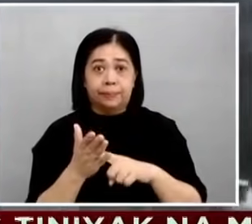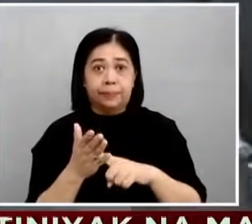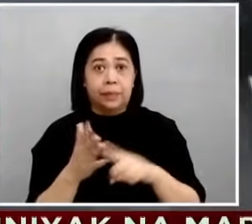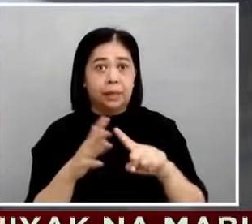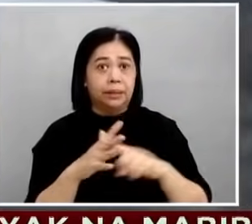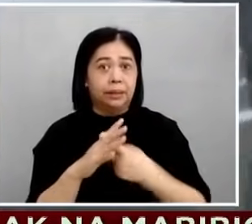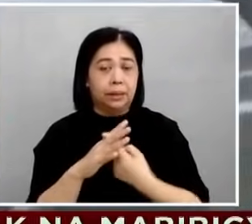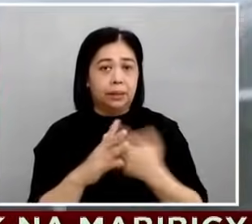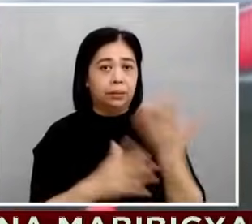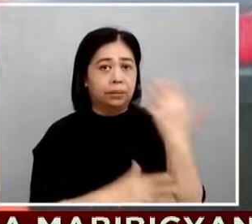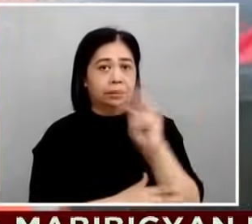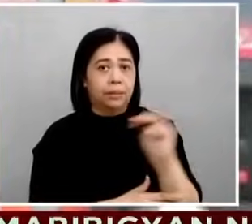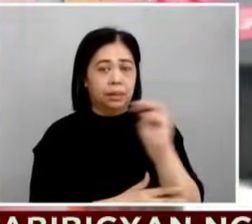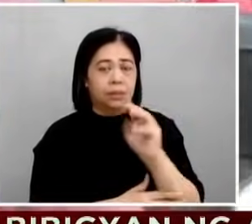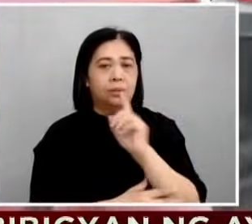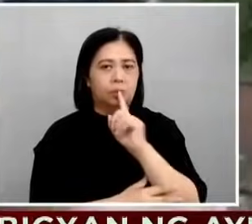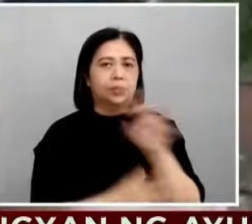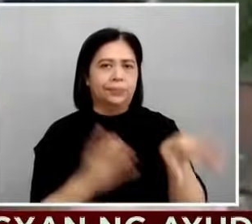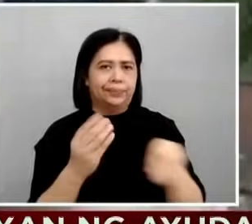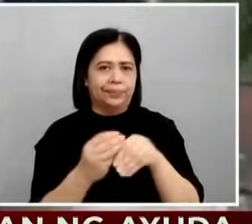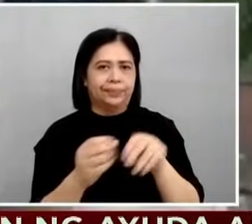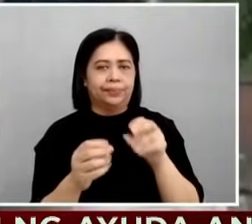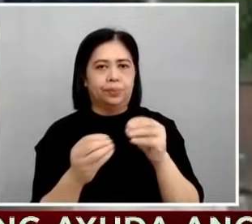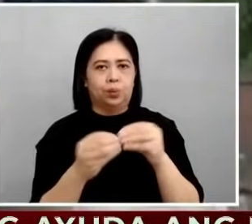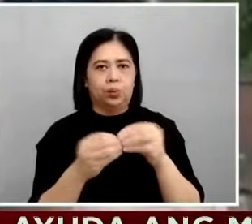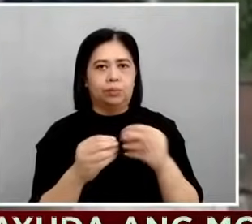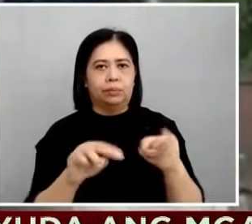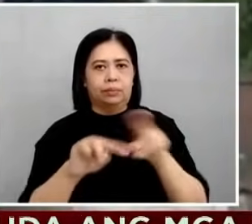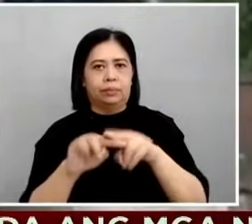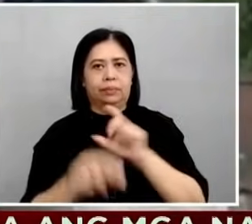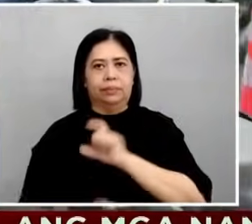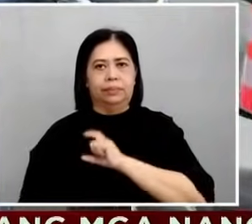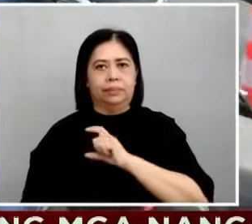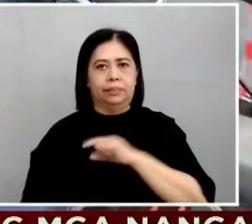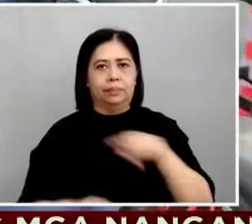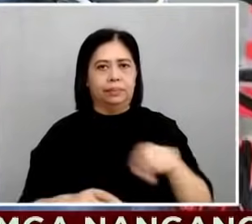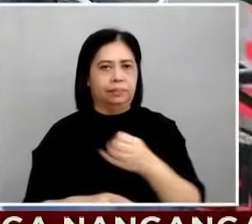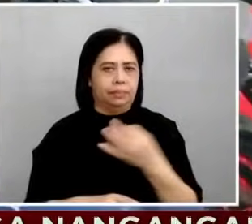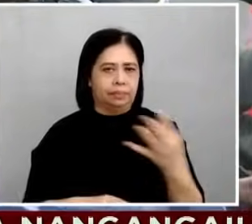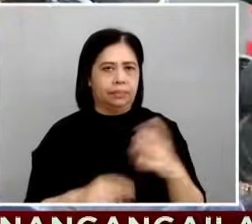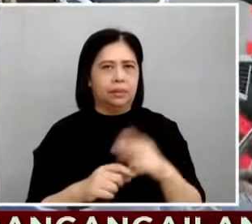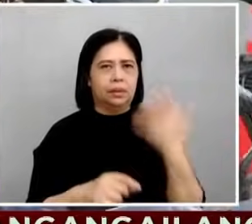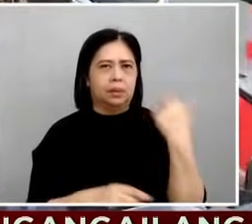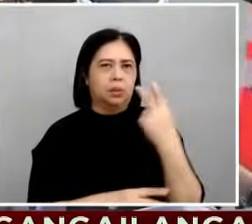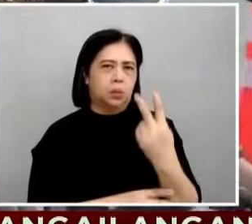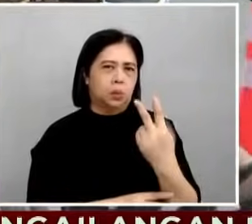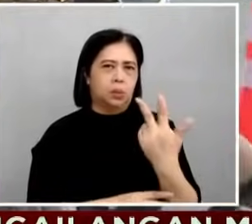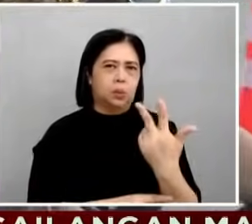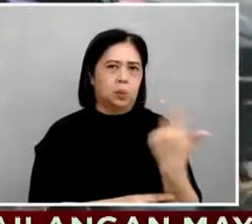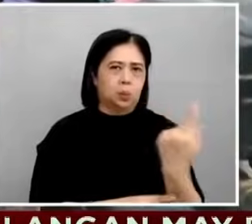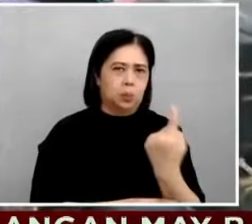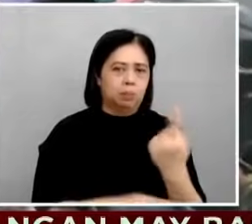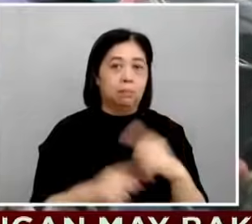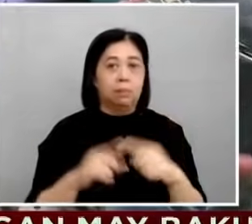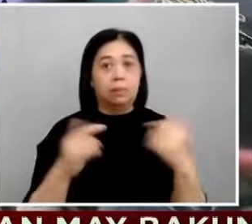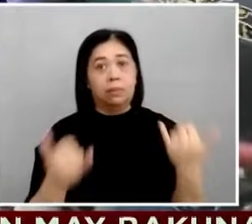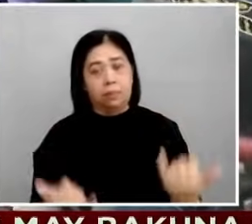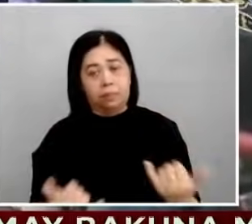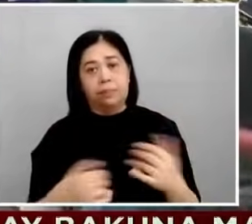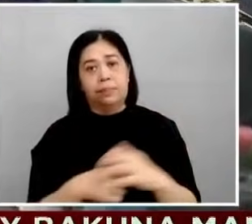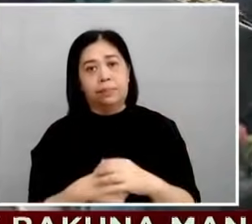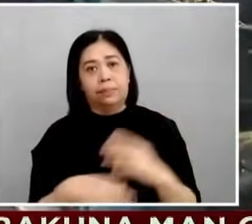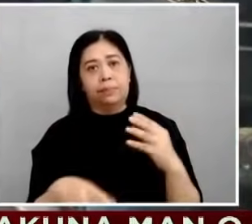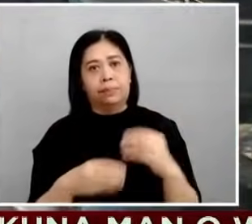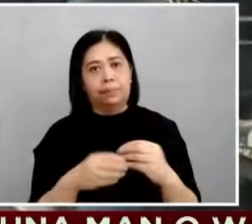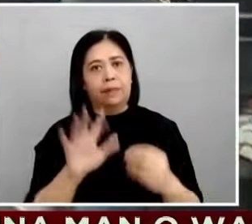nung Lunes ay talagang dinagdagan naman yung mga pulis dito. Noong una ay mga dalawa o tatlo. Pero ngayong araw na ito ay